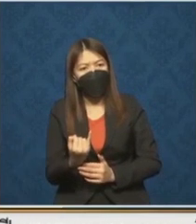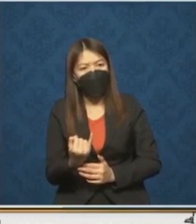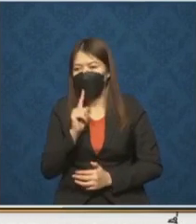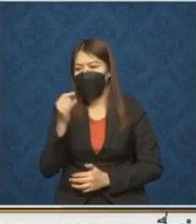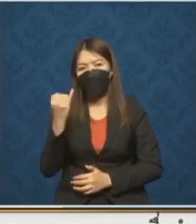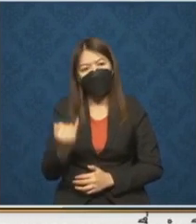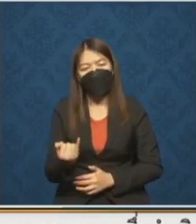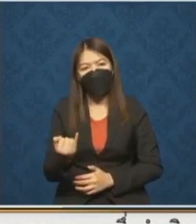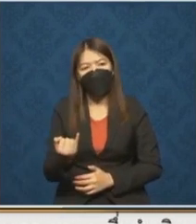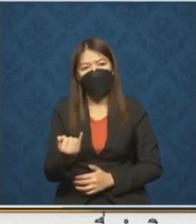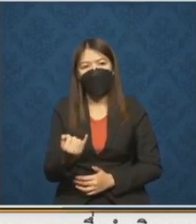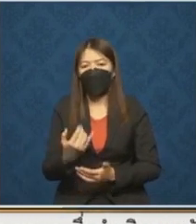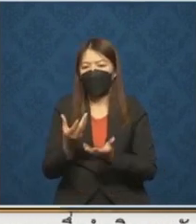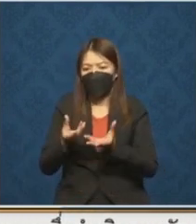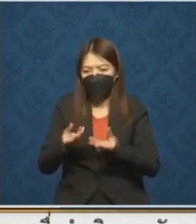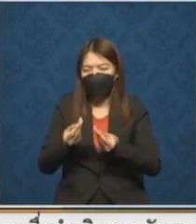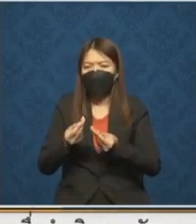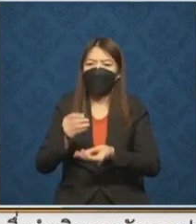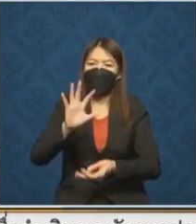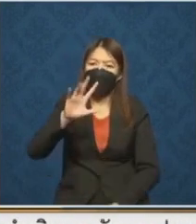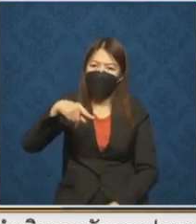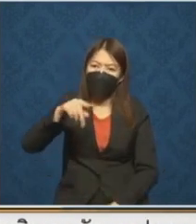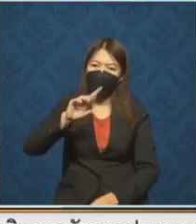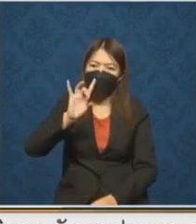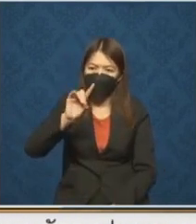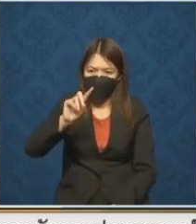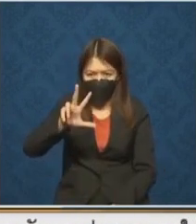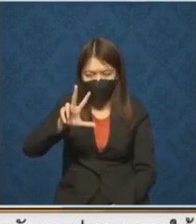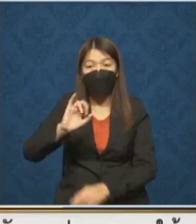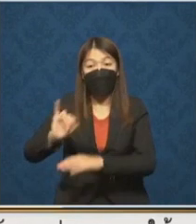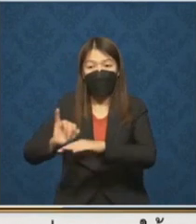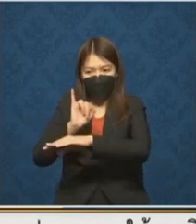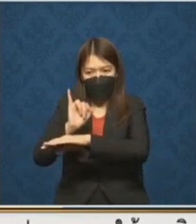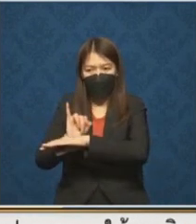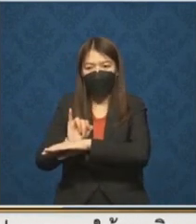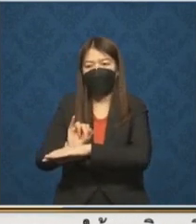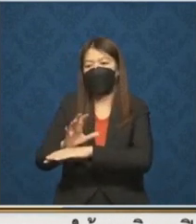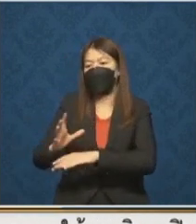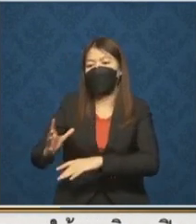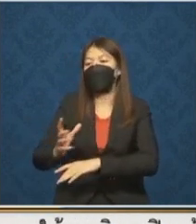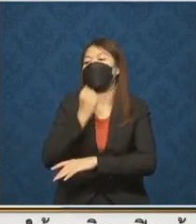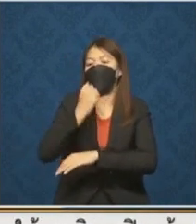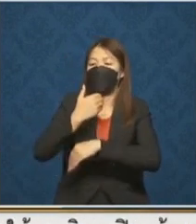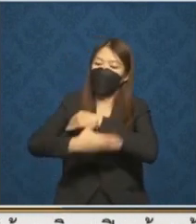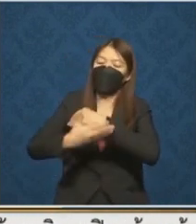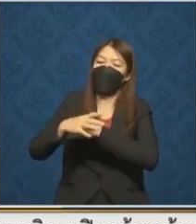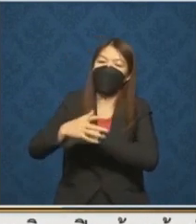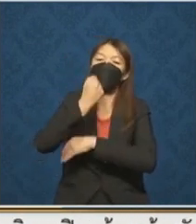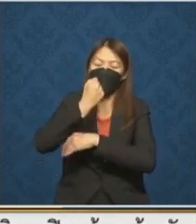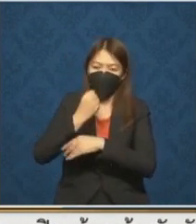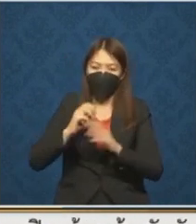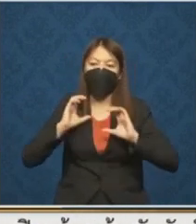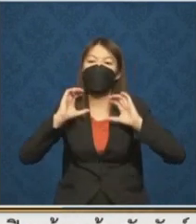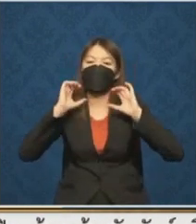าที่ดิน5,083 br.เป็นที่ดินของการลดไฟ แล้ว